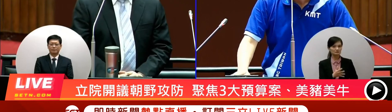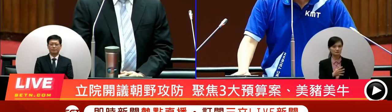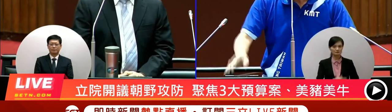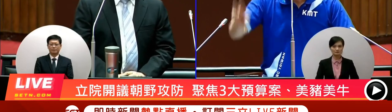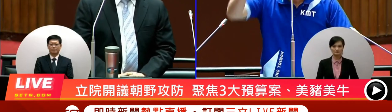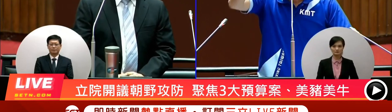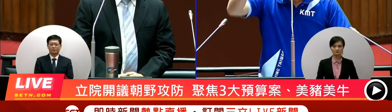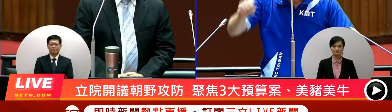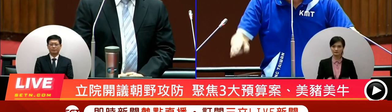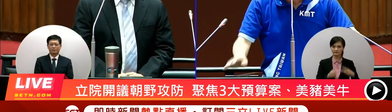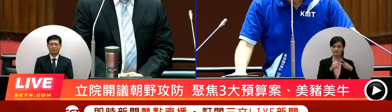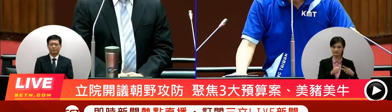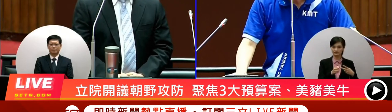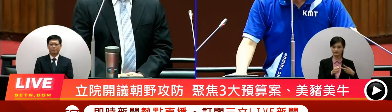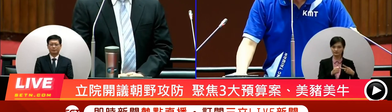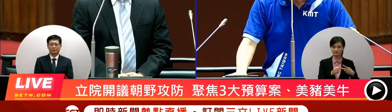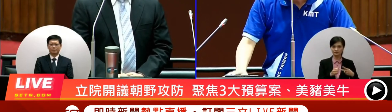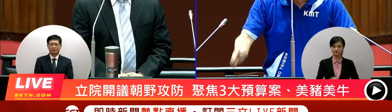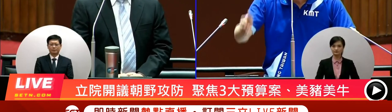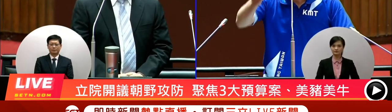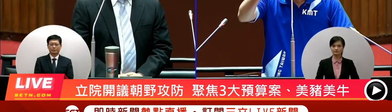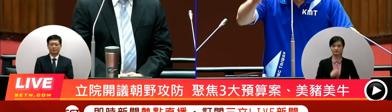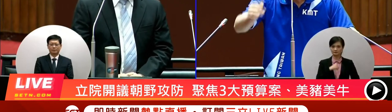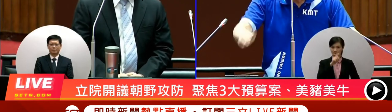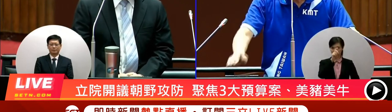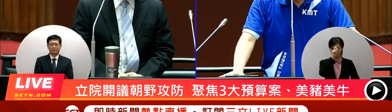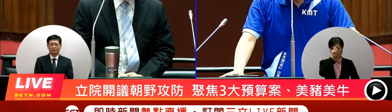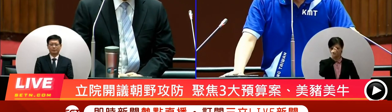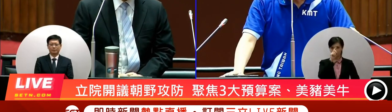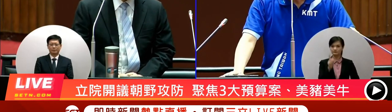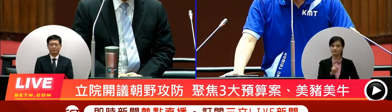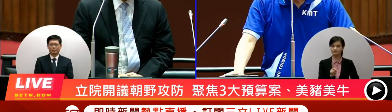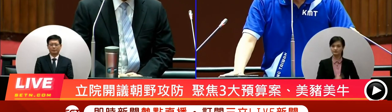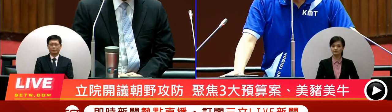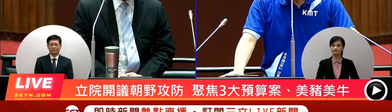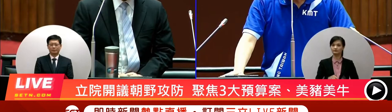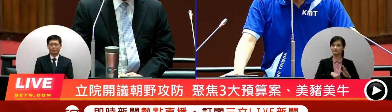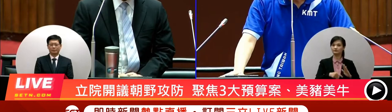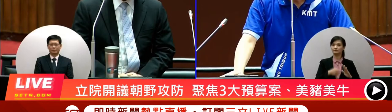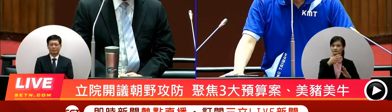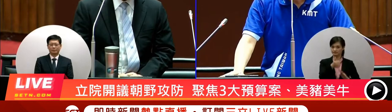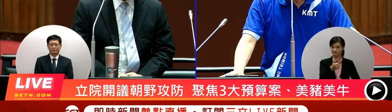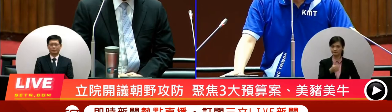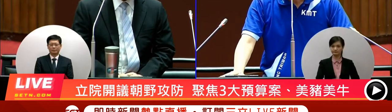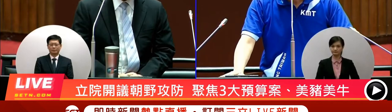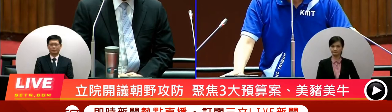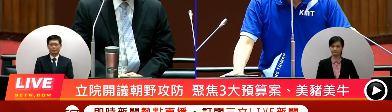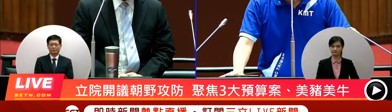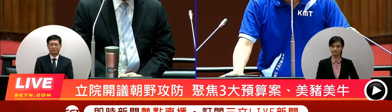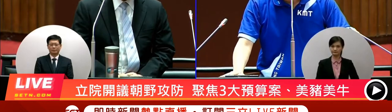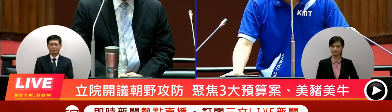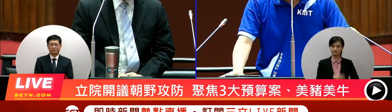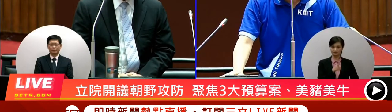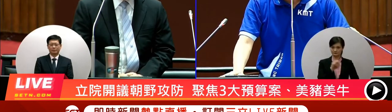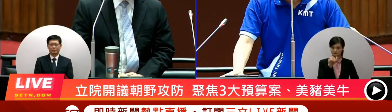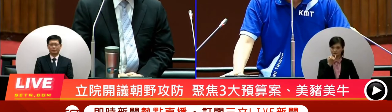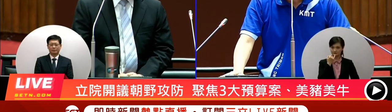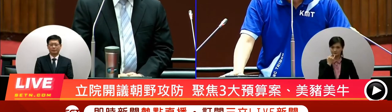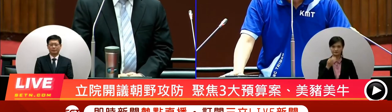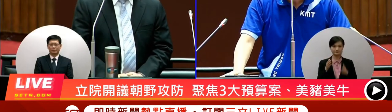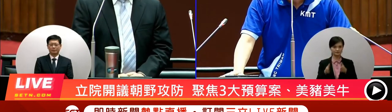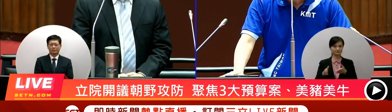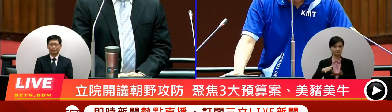口。第二个诉求，我们也希望院长你能够向全国人